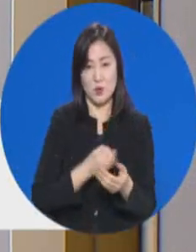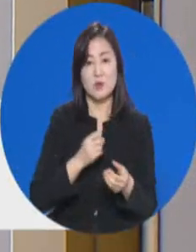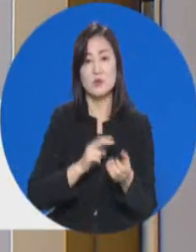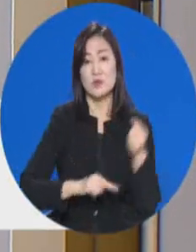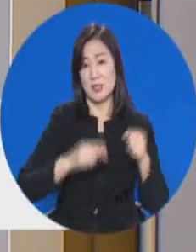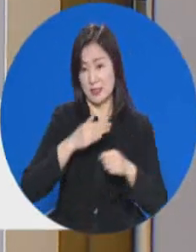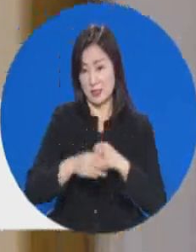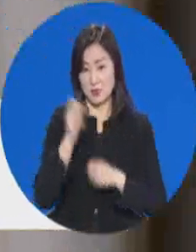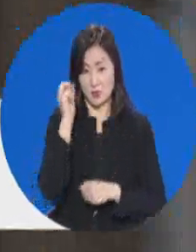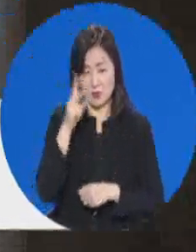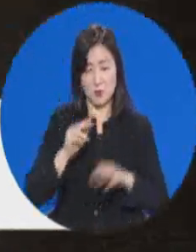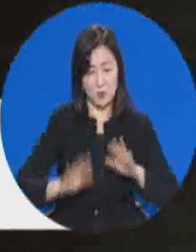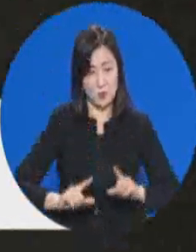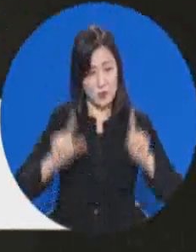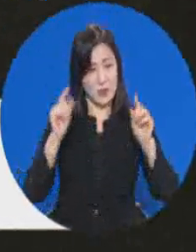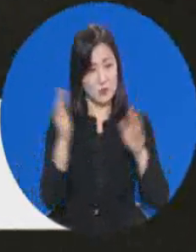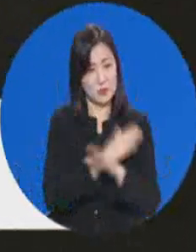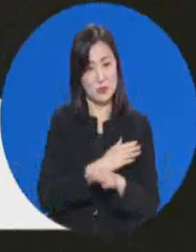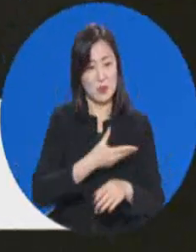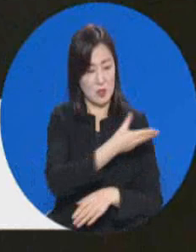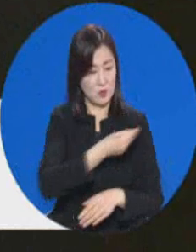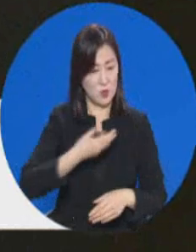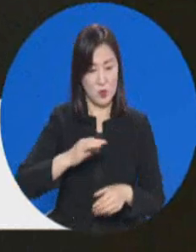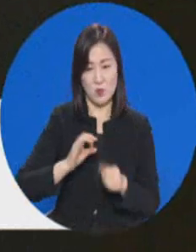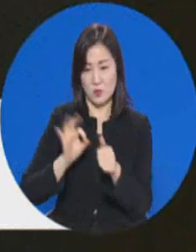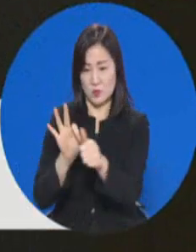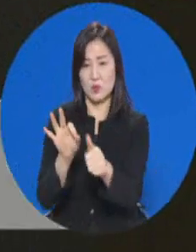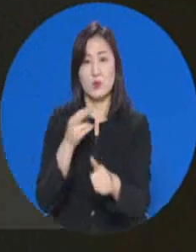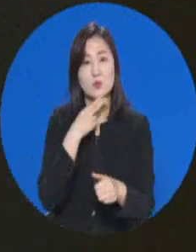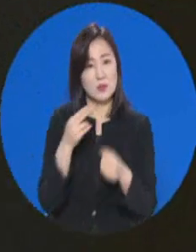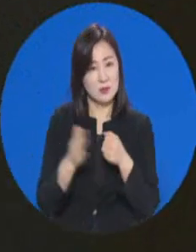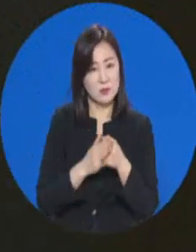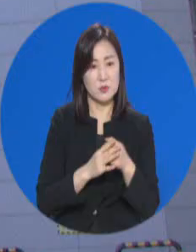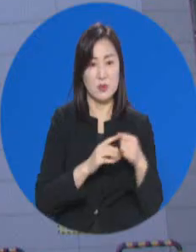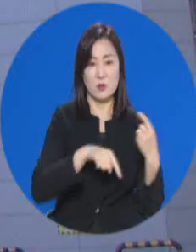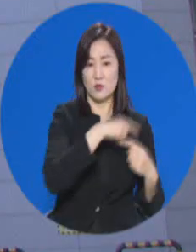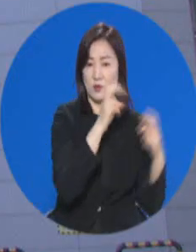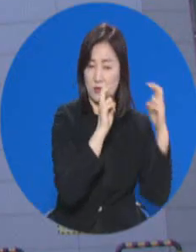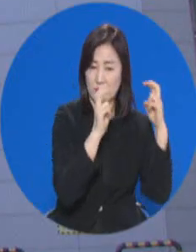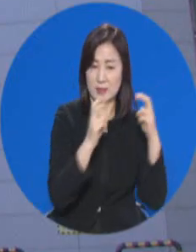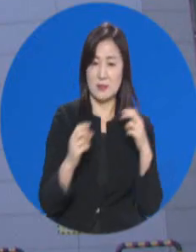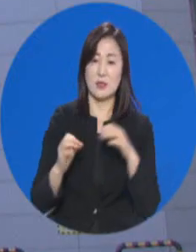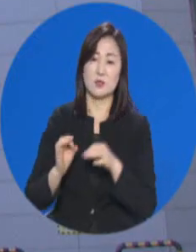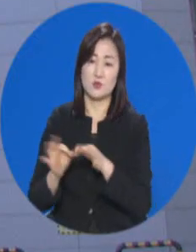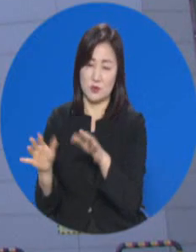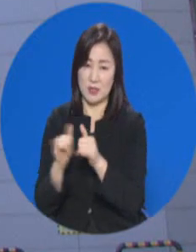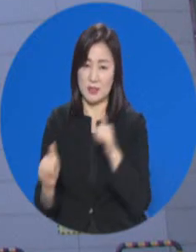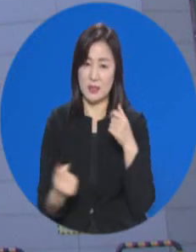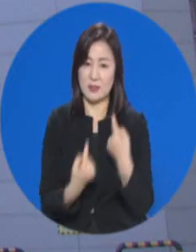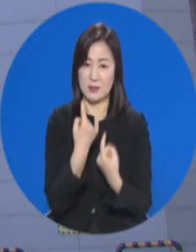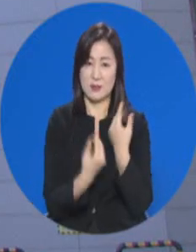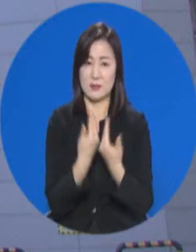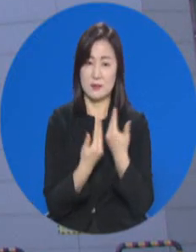호텔로 올해 초부터 임대료 미지급 등으로 운영사와 투자자 간 갈등을 빚어온 바 있습니다.